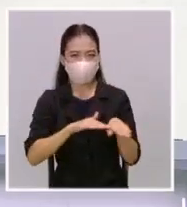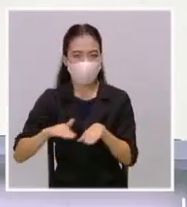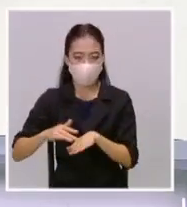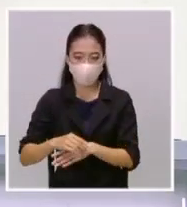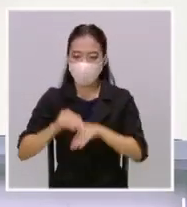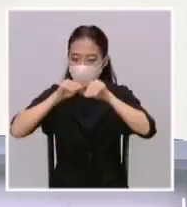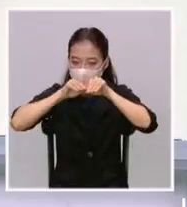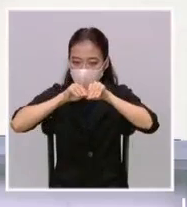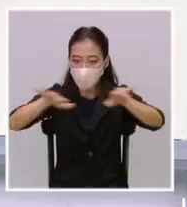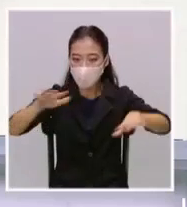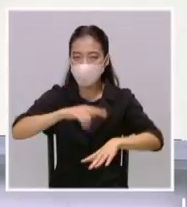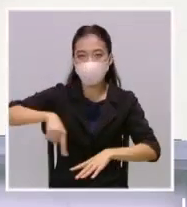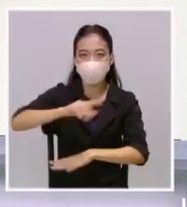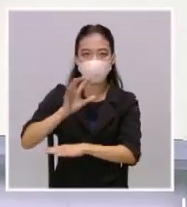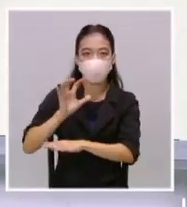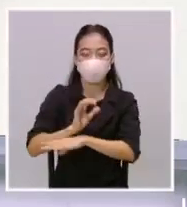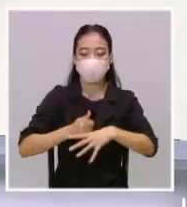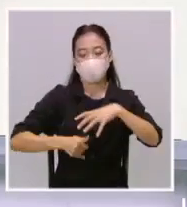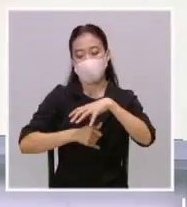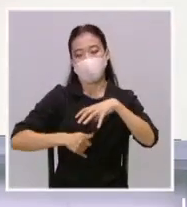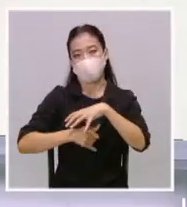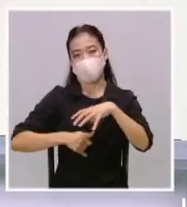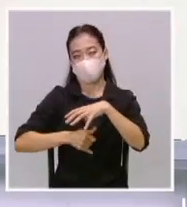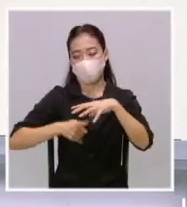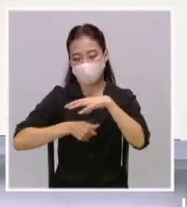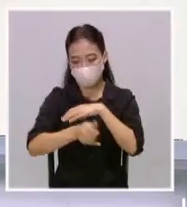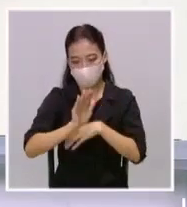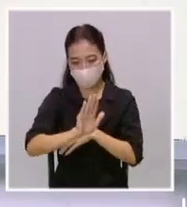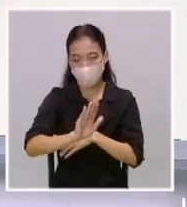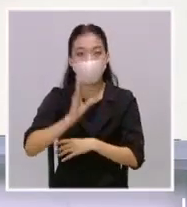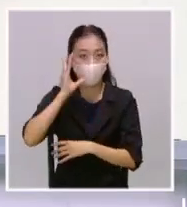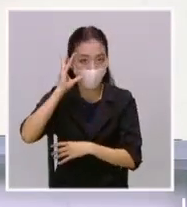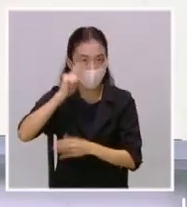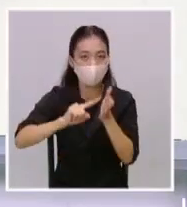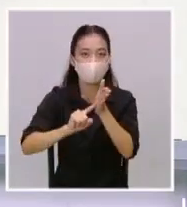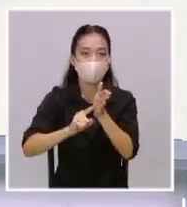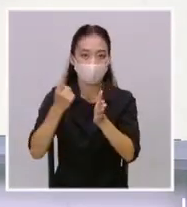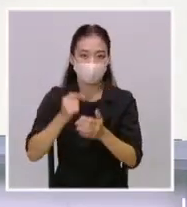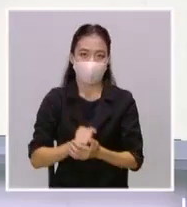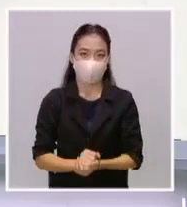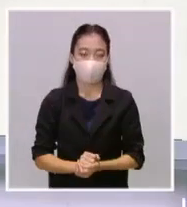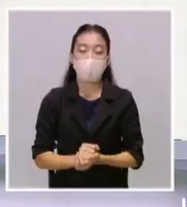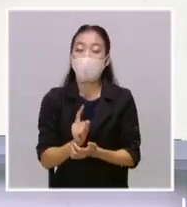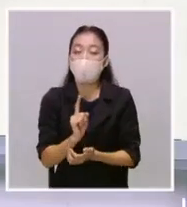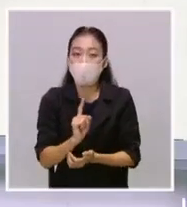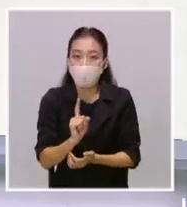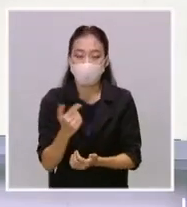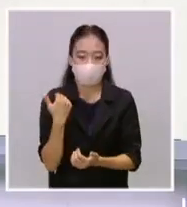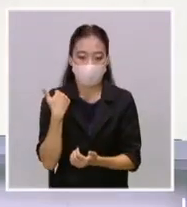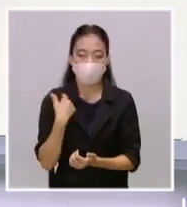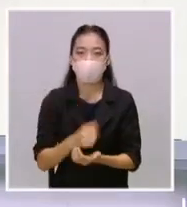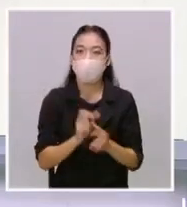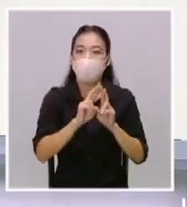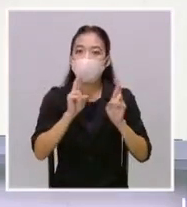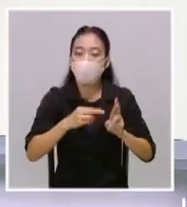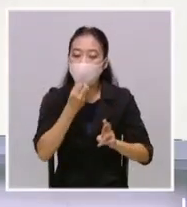บเต็มรูปแบบทั่วประเทศมีผลบังคับใช้ตั้งแต่วันพรุ่งนี้เป็นต้นไปแล้วนะคะข้อกำหนดเนี่ยก็มีทั้งเรื่องของการปิดห้างสรรพสินค้าย